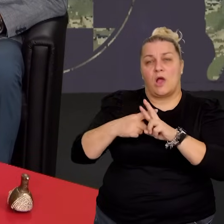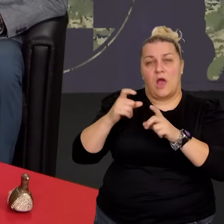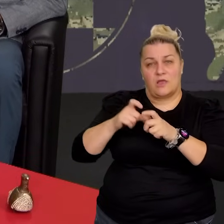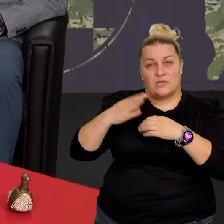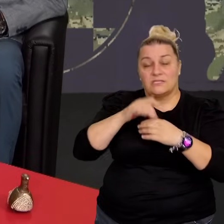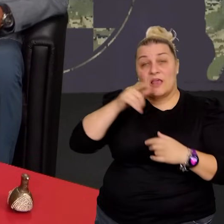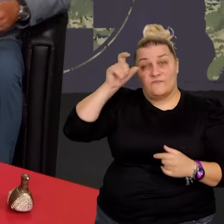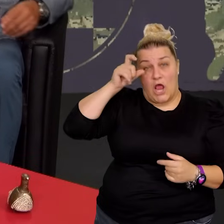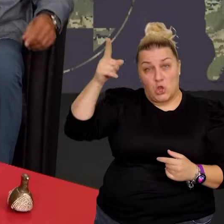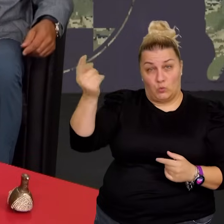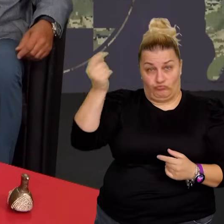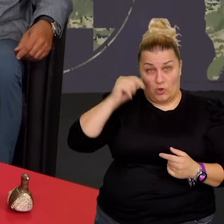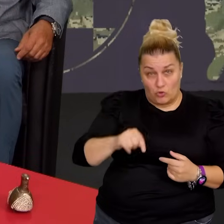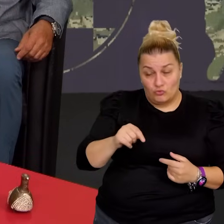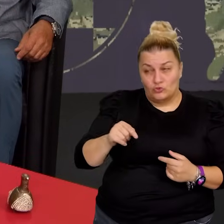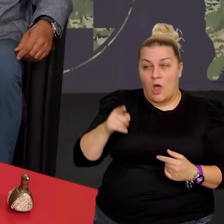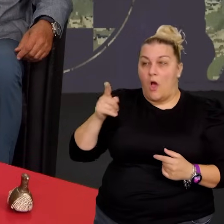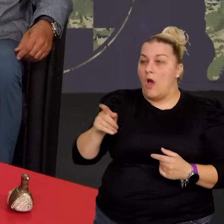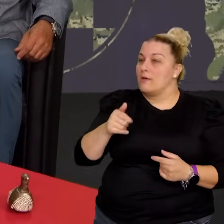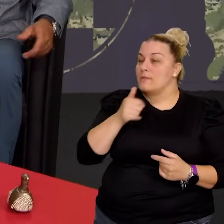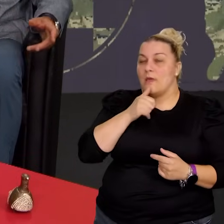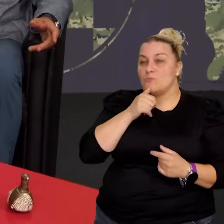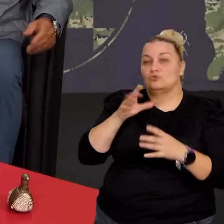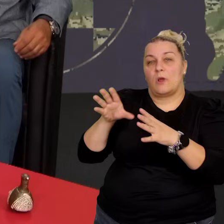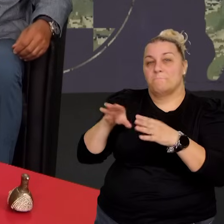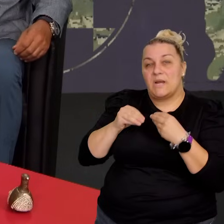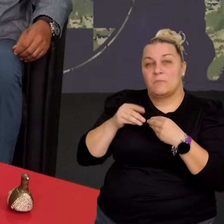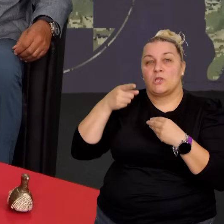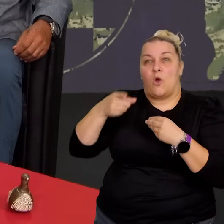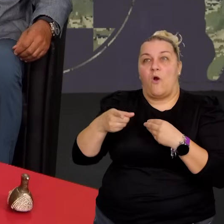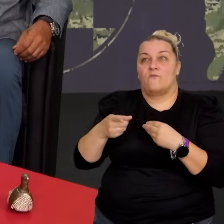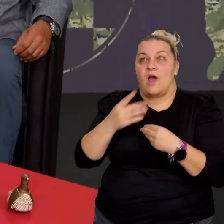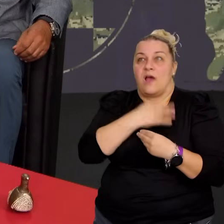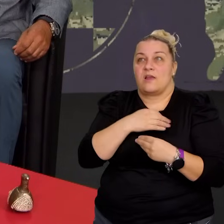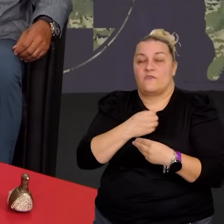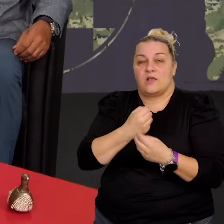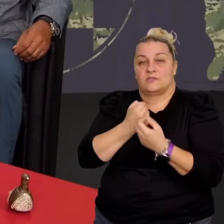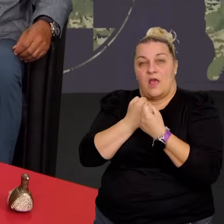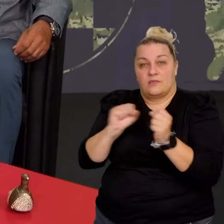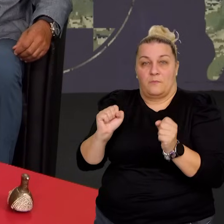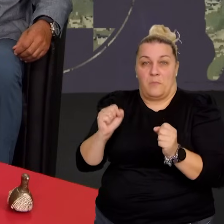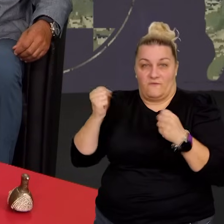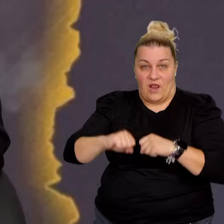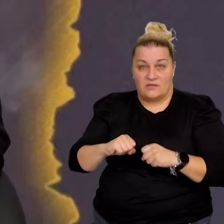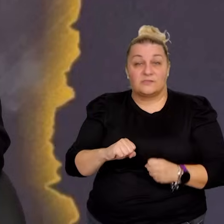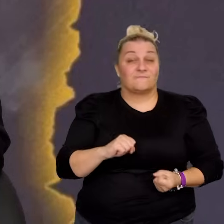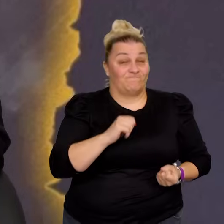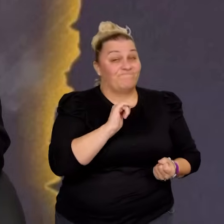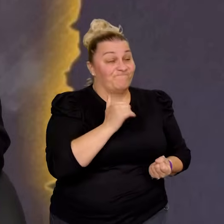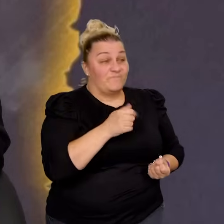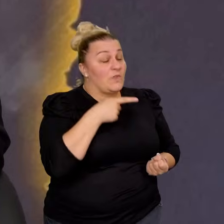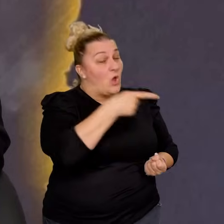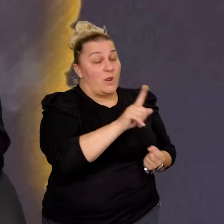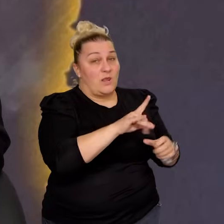Franje Tuđmana, nisu se mogli pomiriti sa legalno demokratski izabranom novom vlasti Republike Hrvatske. Pa nisu, jednostavno, to